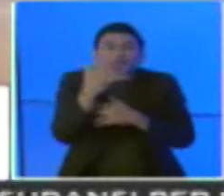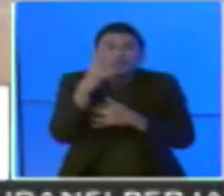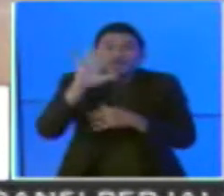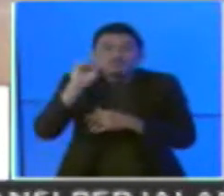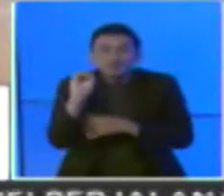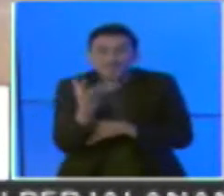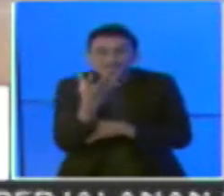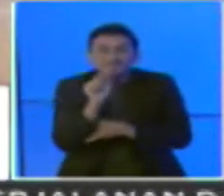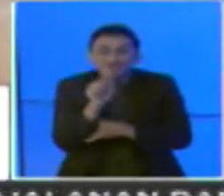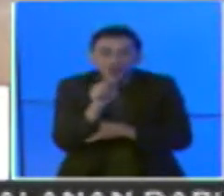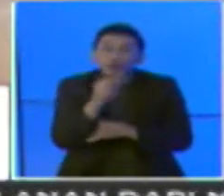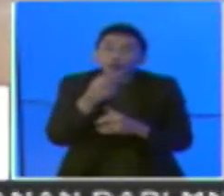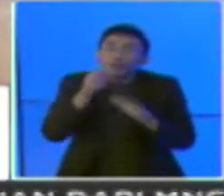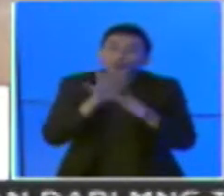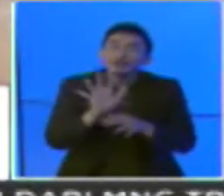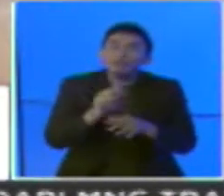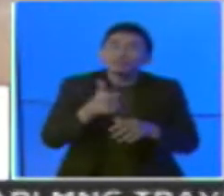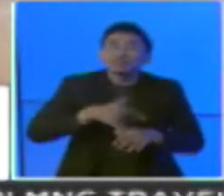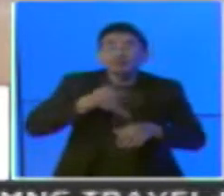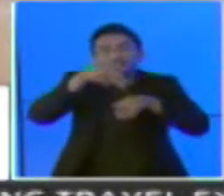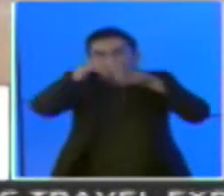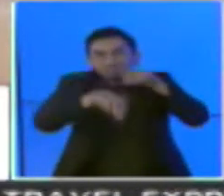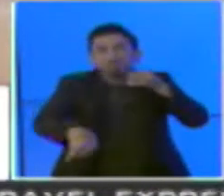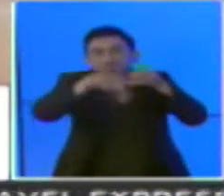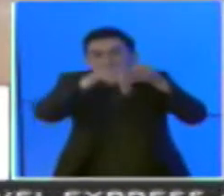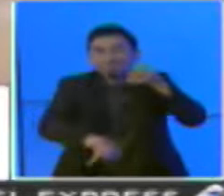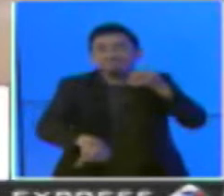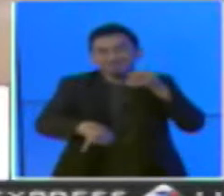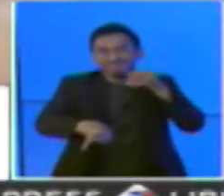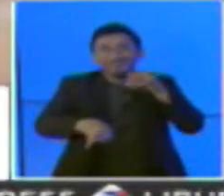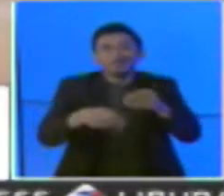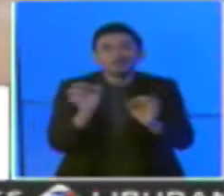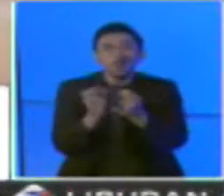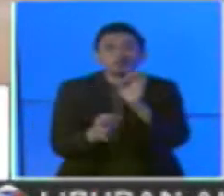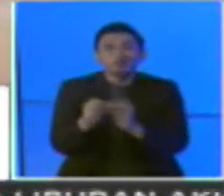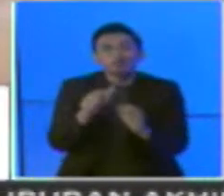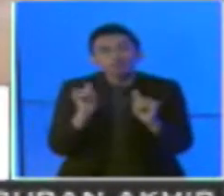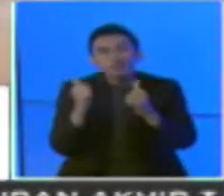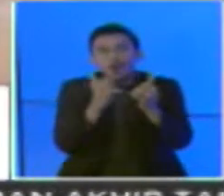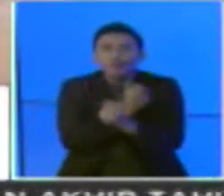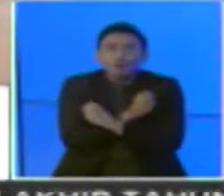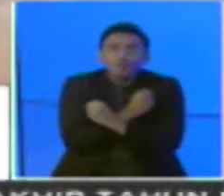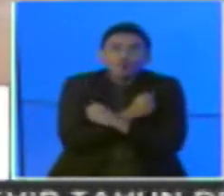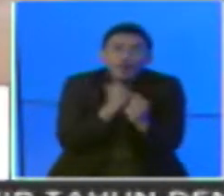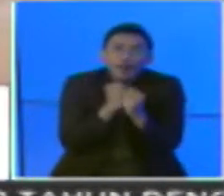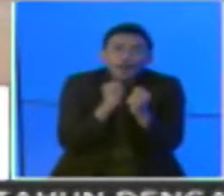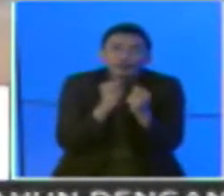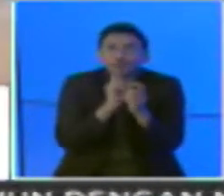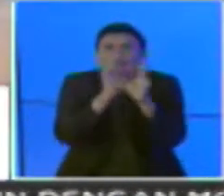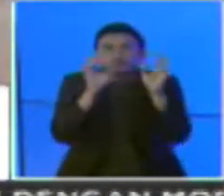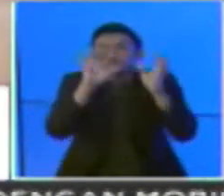juga bisa merasakan seluncur di atas tumpukan salju, serta bermain dengan patung es berbagai bentuk. Seperti apakah